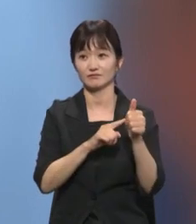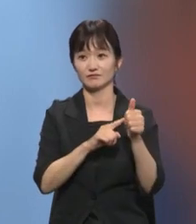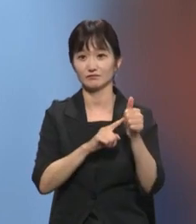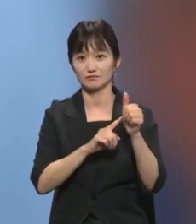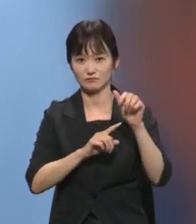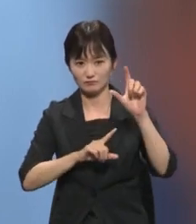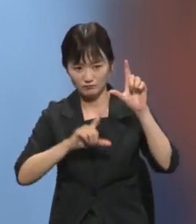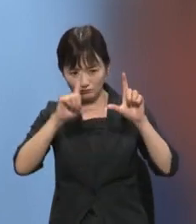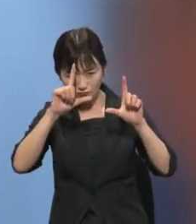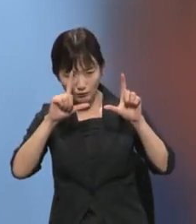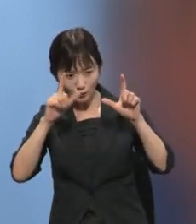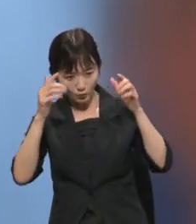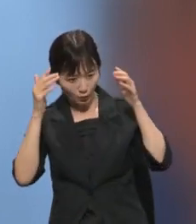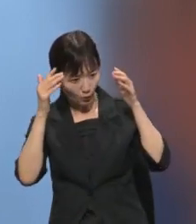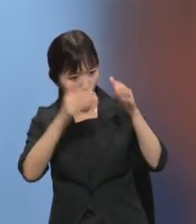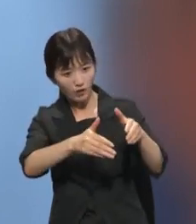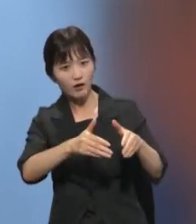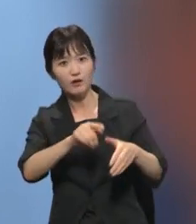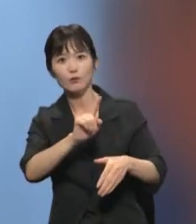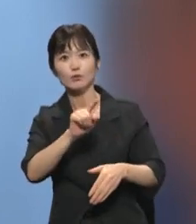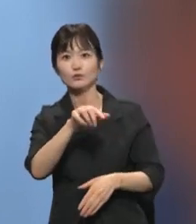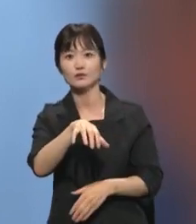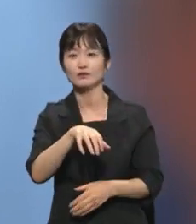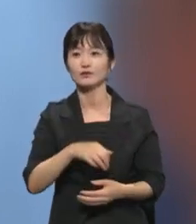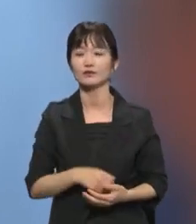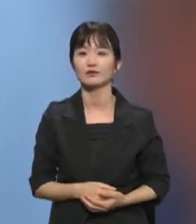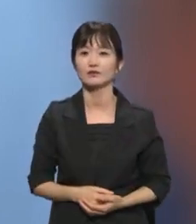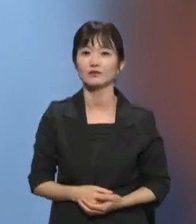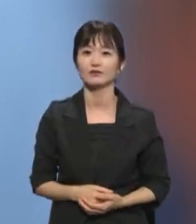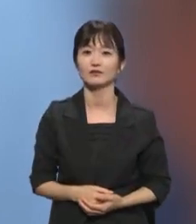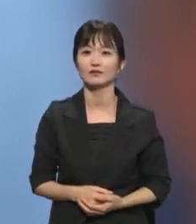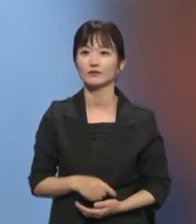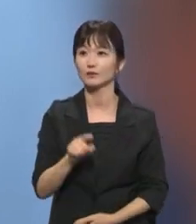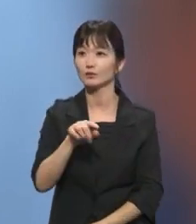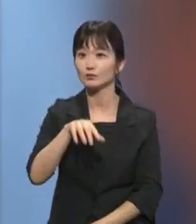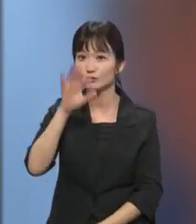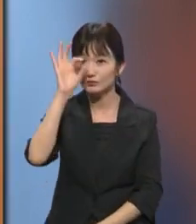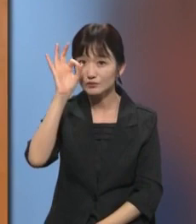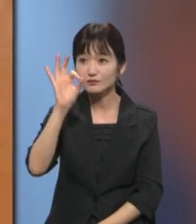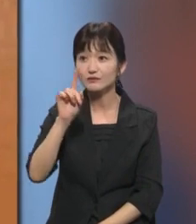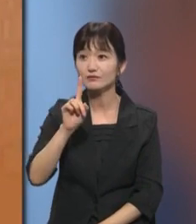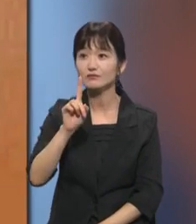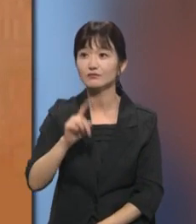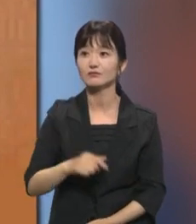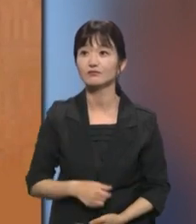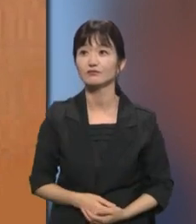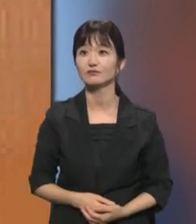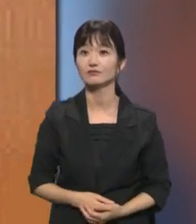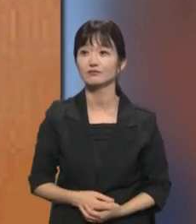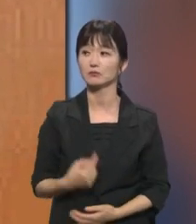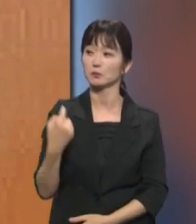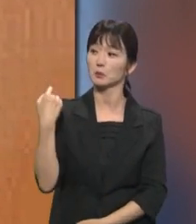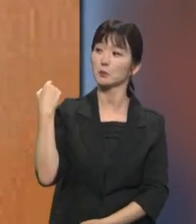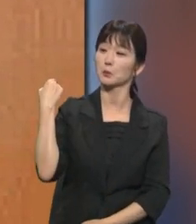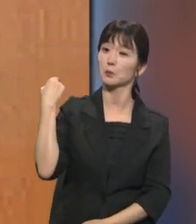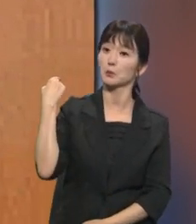포즈가 굉장히 시선 강탈인데 어디예요 여기가 이제 어디처럼 보이시나요 약간 뭐